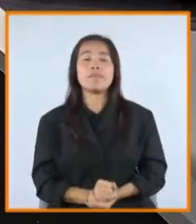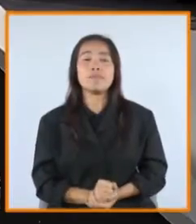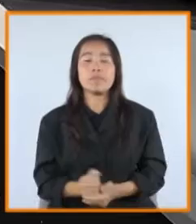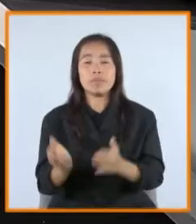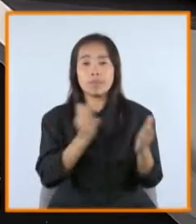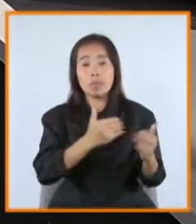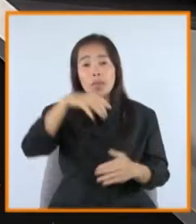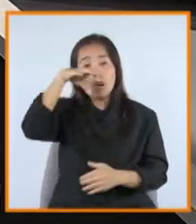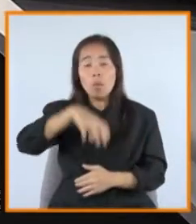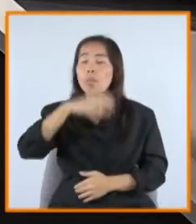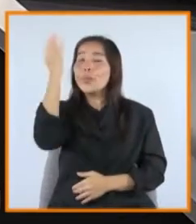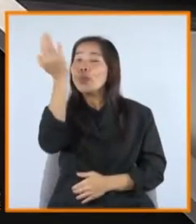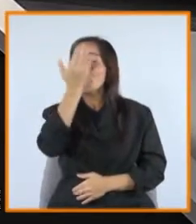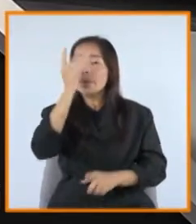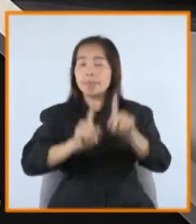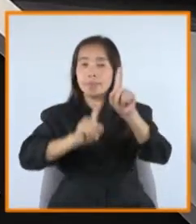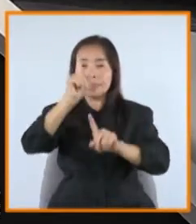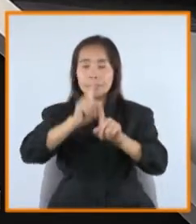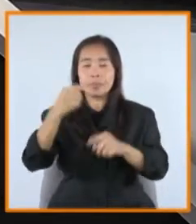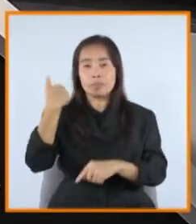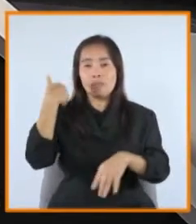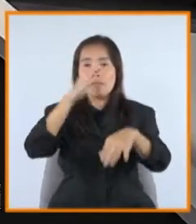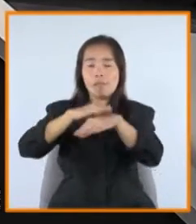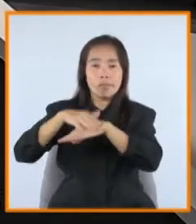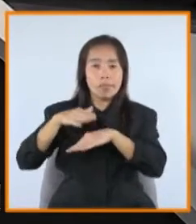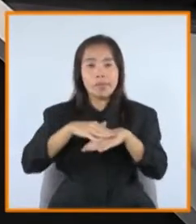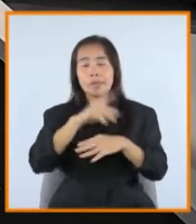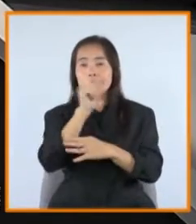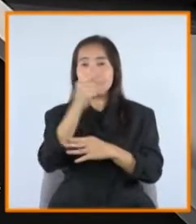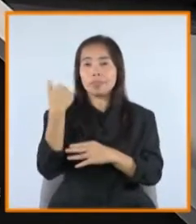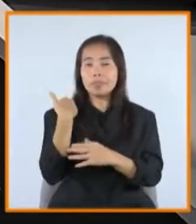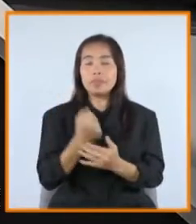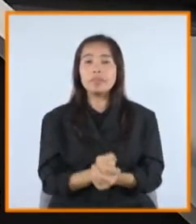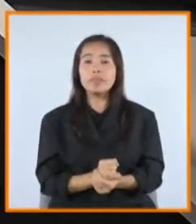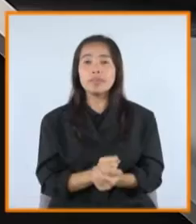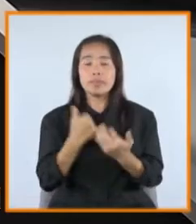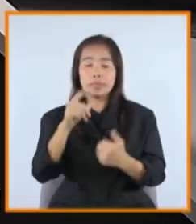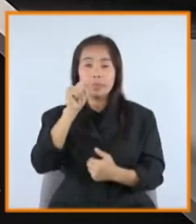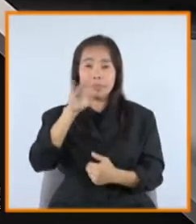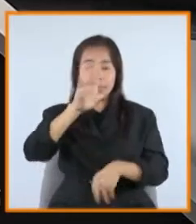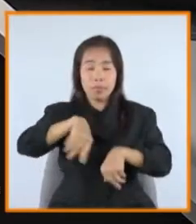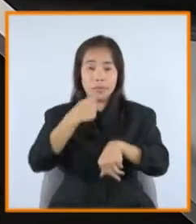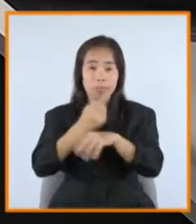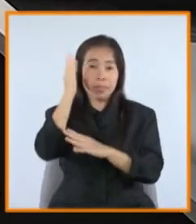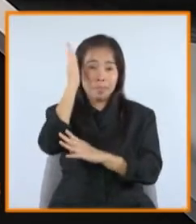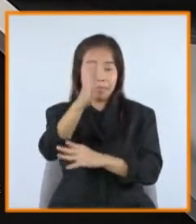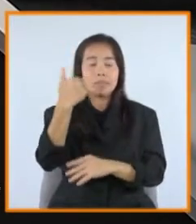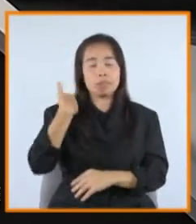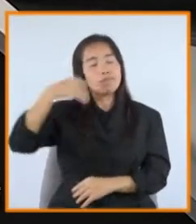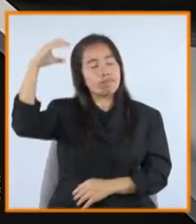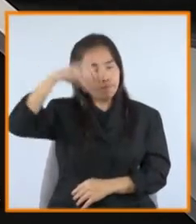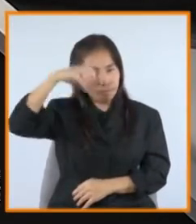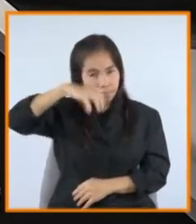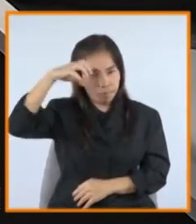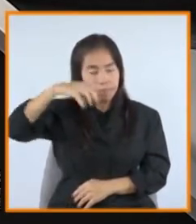ส่วนกรมอุตุนิยมวิทยานะคะก็มีการพยากรณ์อากาศ24ชั่วโมงข้างหน้าโดยในประเทศไทยตอนบนจะมีฝนตกต่อเนื่องค่